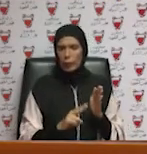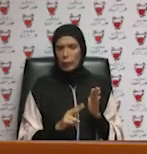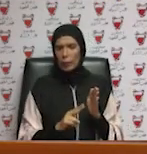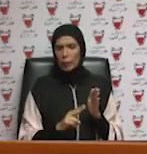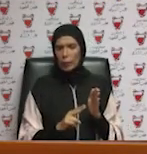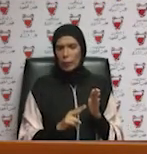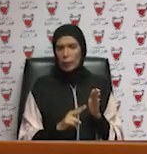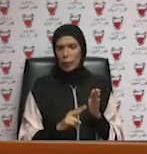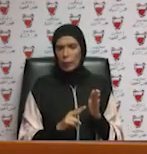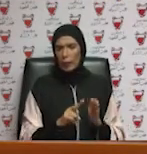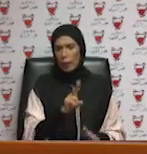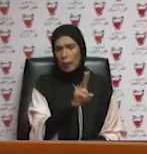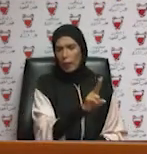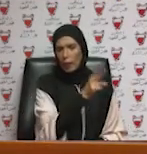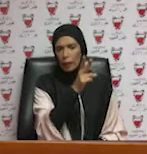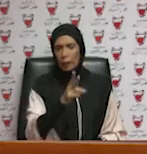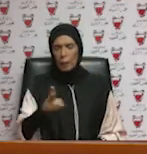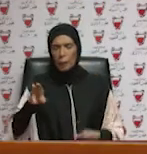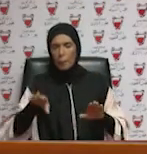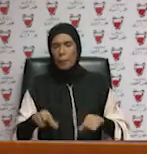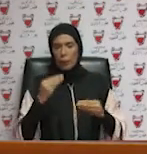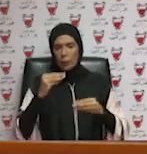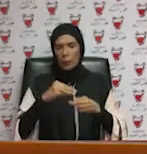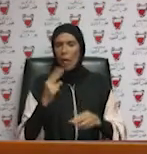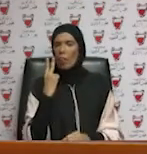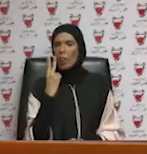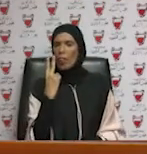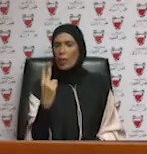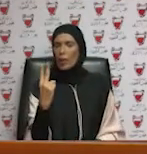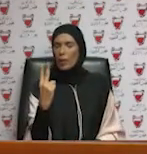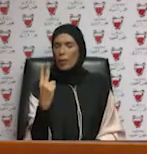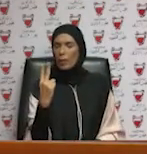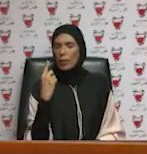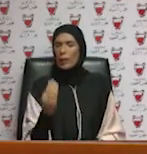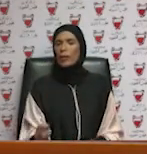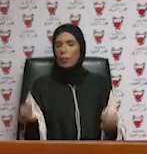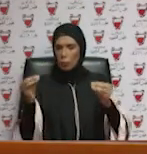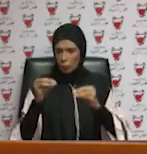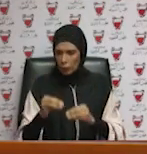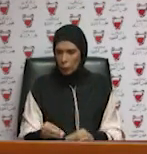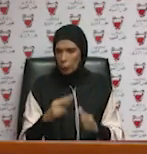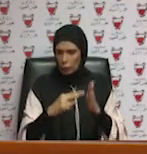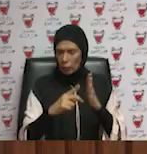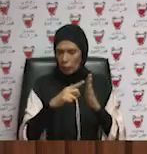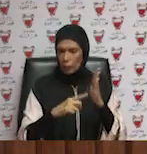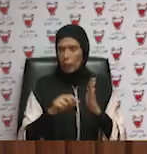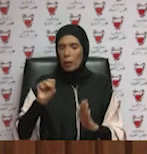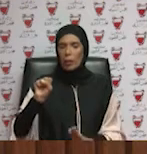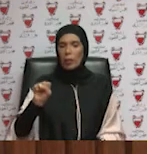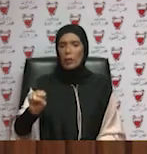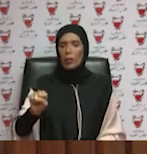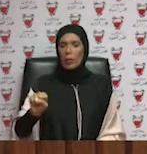بين مجلس الشورى ومجلس النواب هو في شيئين: في إضافة مرسوم بقانون يتعلق ب